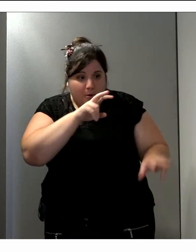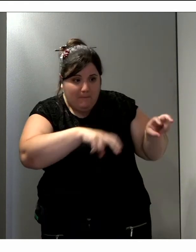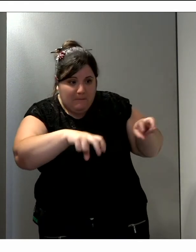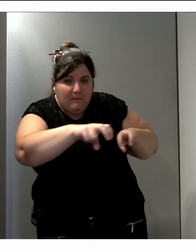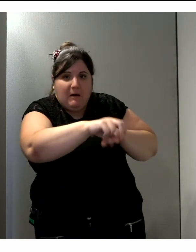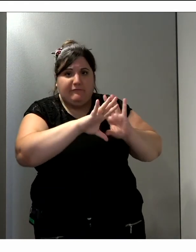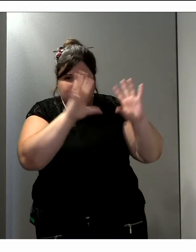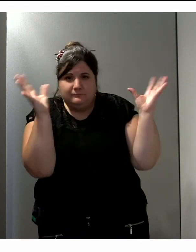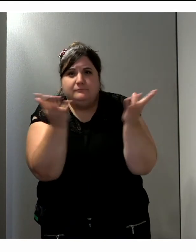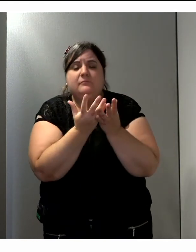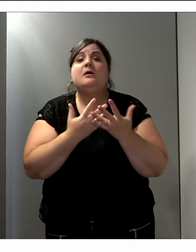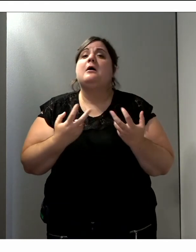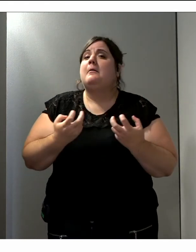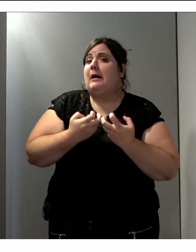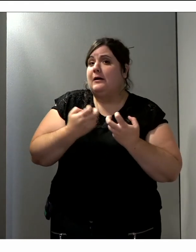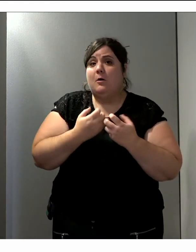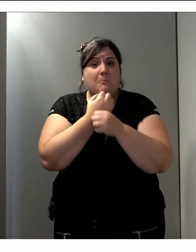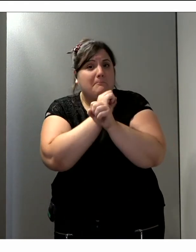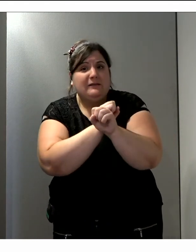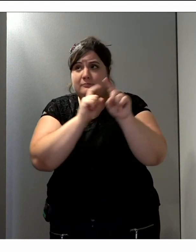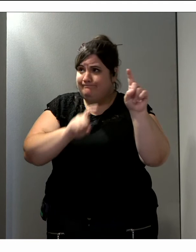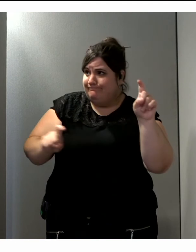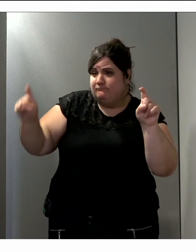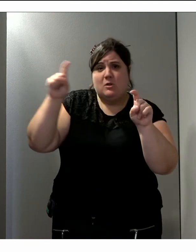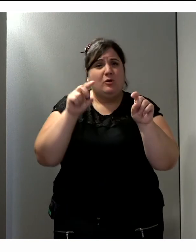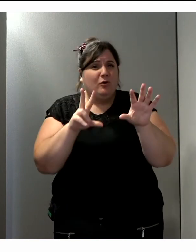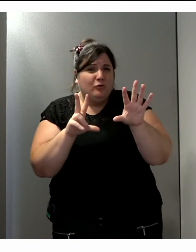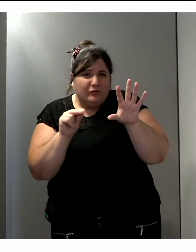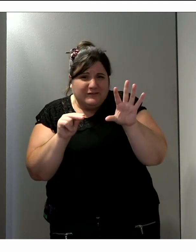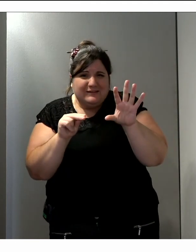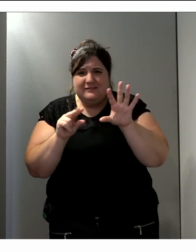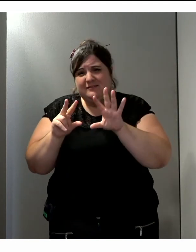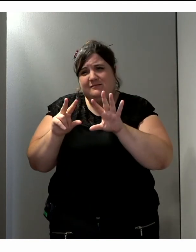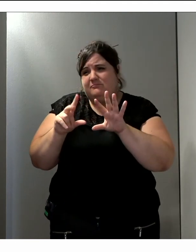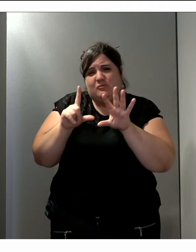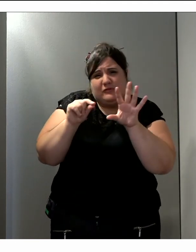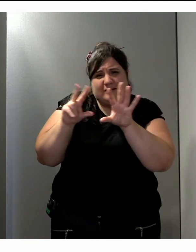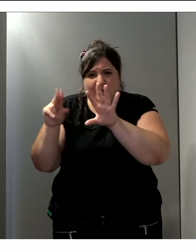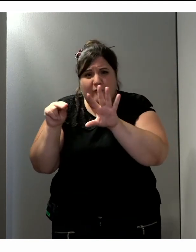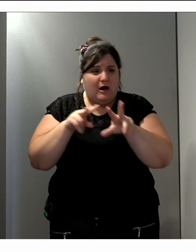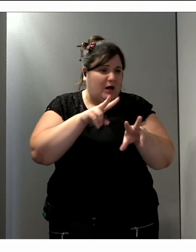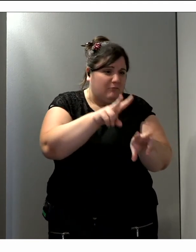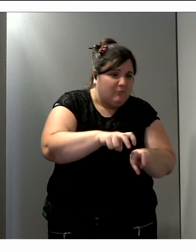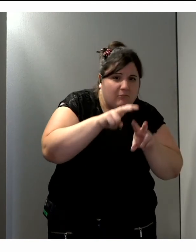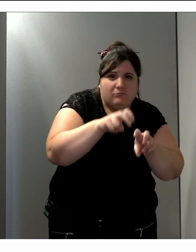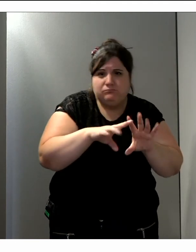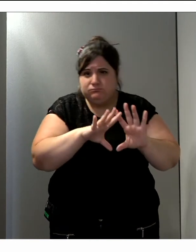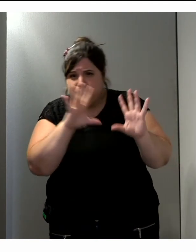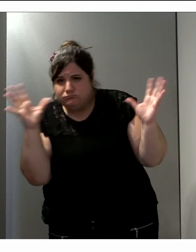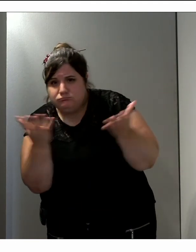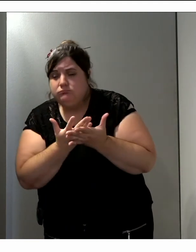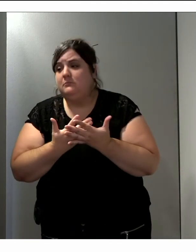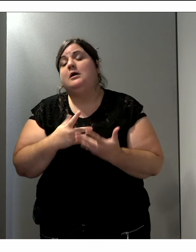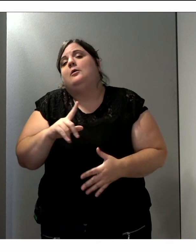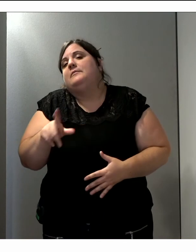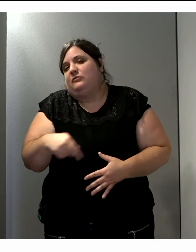pratiquement 70 ou 80 jardins potagers familiaux qui non seulement ont un rôle de formation,